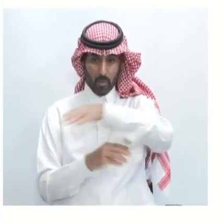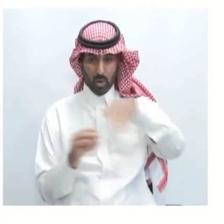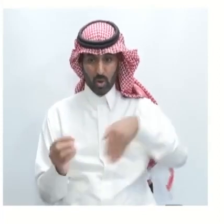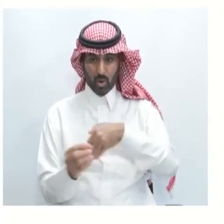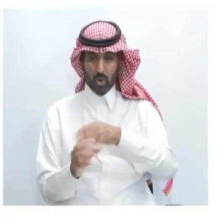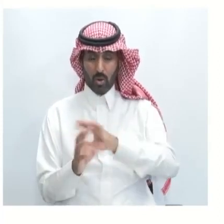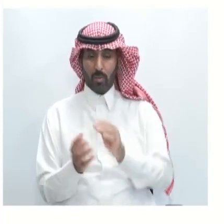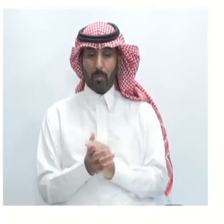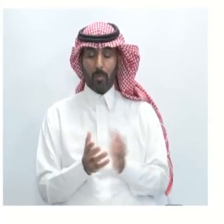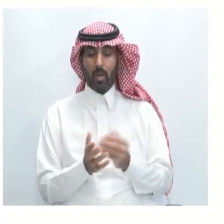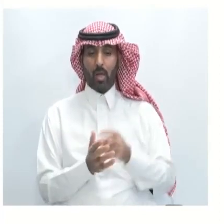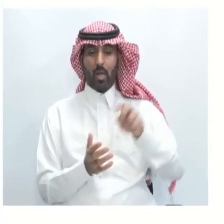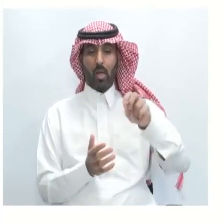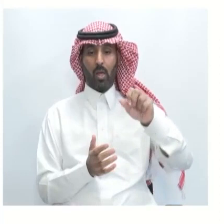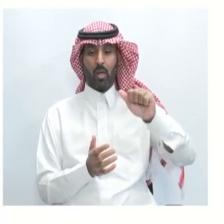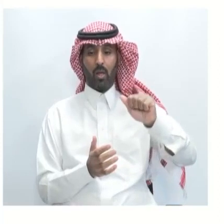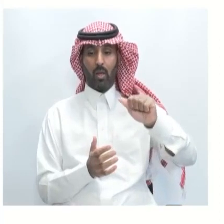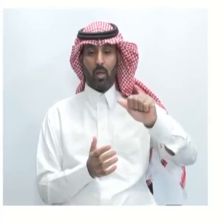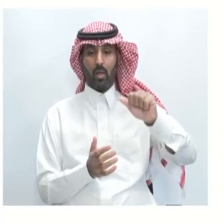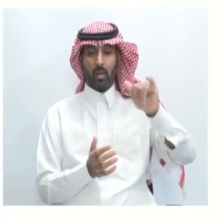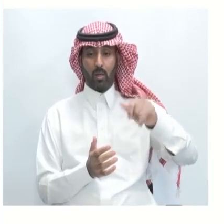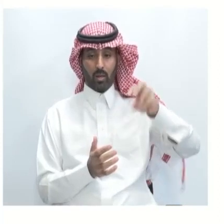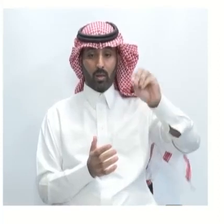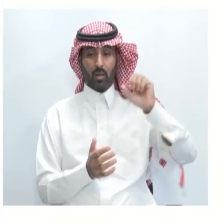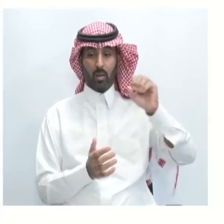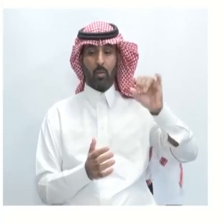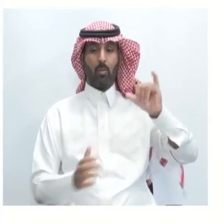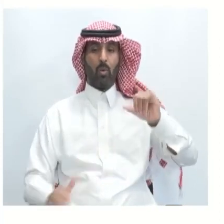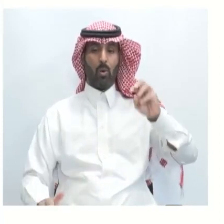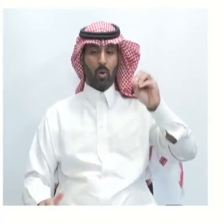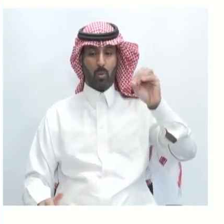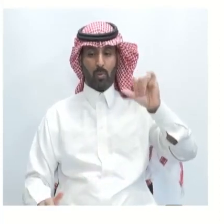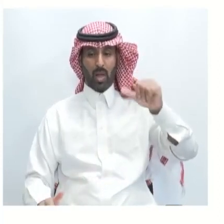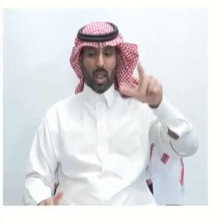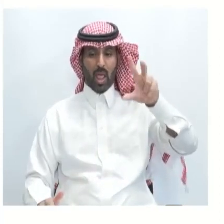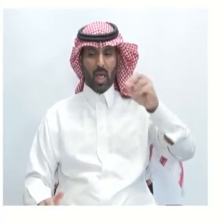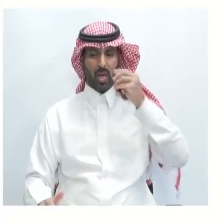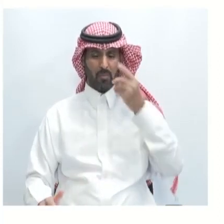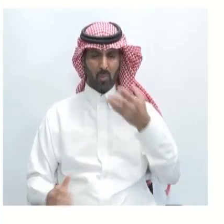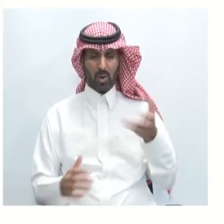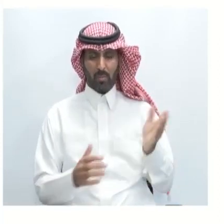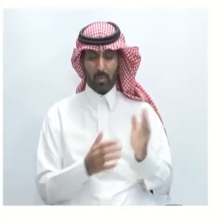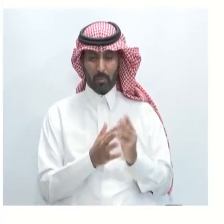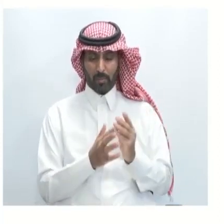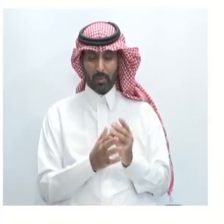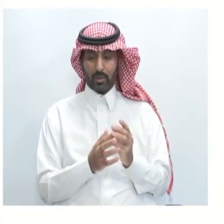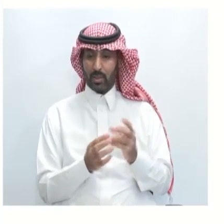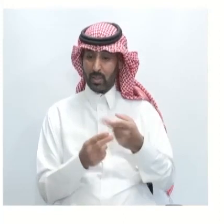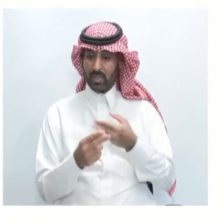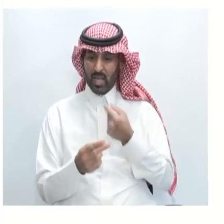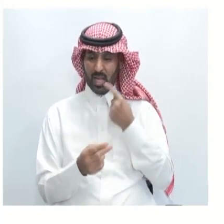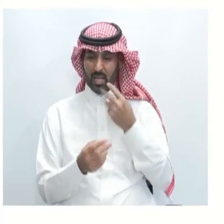قضيه مهمله او مصوره ولكن بسور غير كلي فلا تنتج انتاجات صحيحه